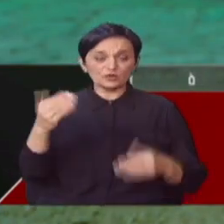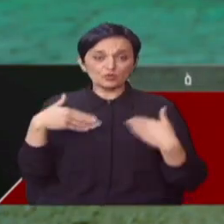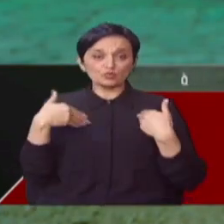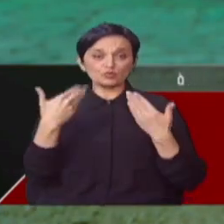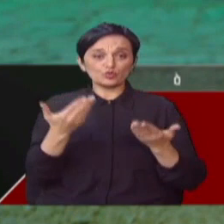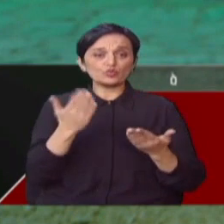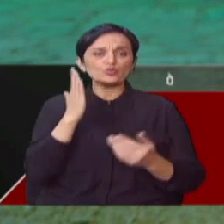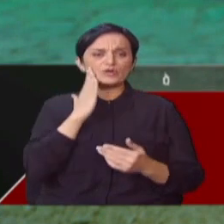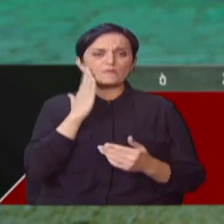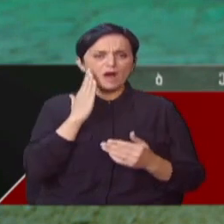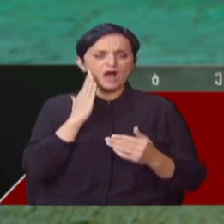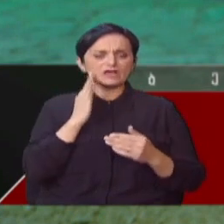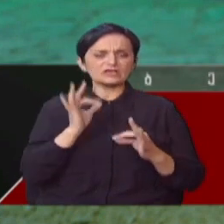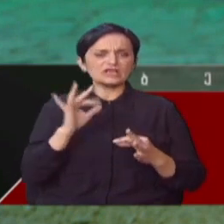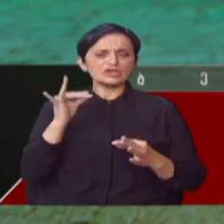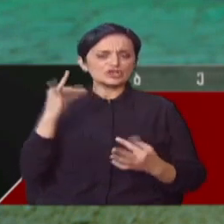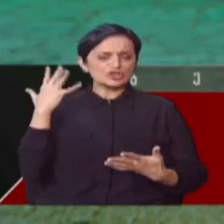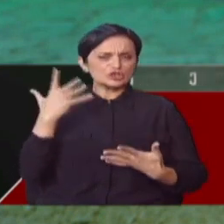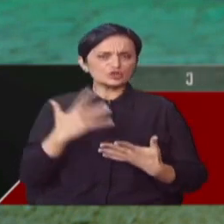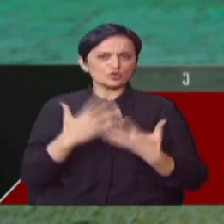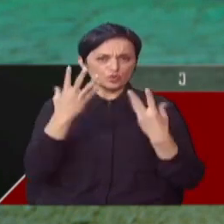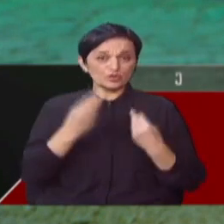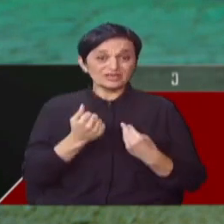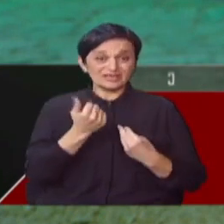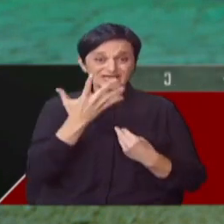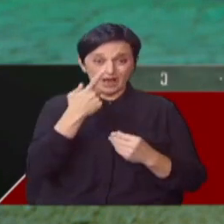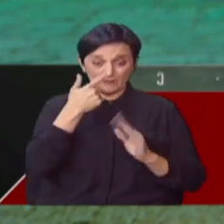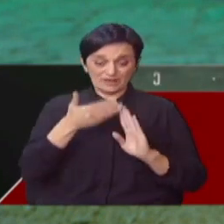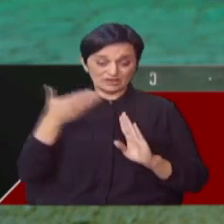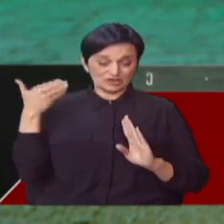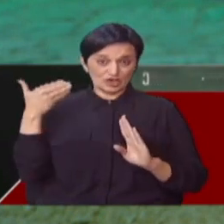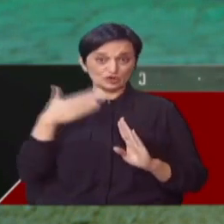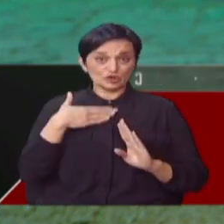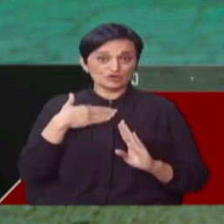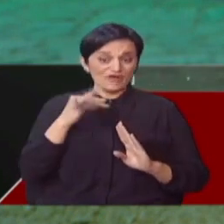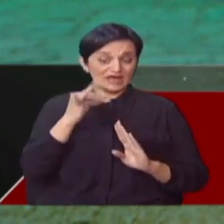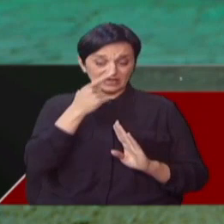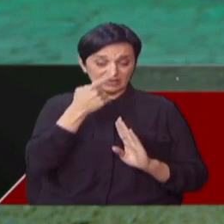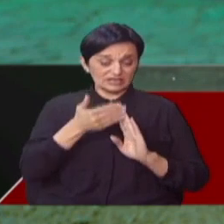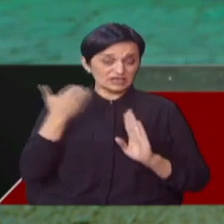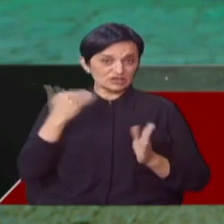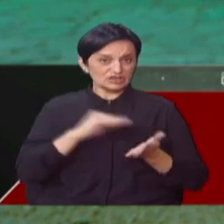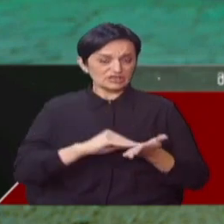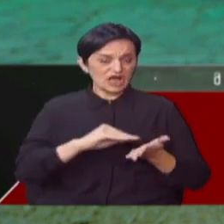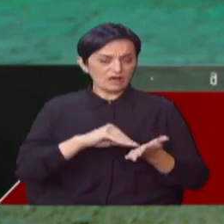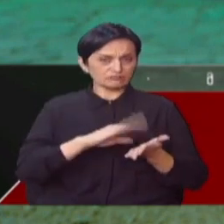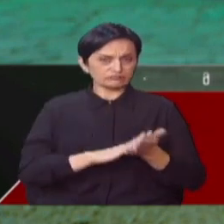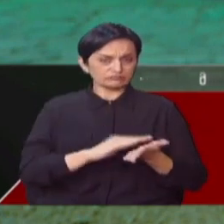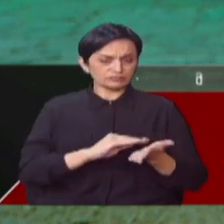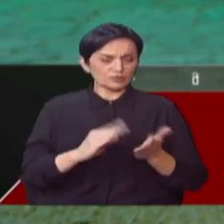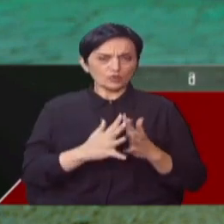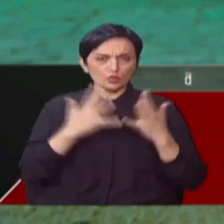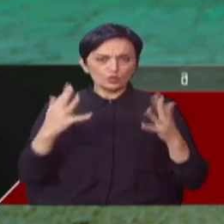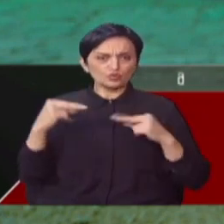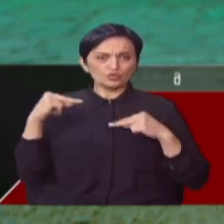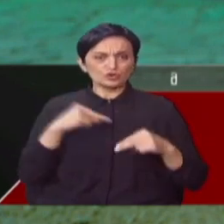ეს მართლაც ისტორიული დღე, რომელიც რამდენიმე დღის წინ ჩვენს უახლოეს ისტორიაში დაიწერა და ეს არის უდიდესი